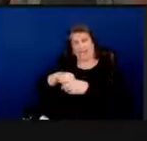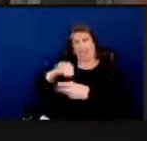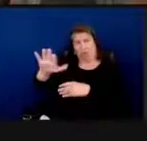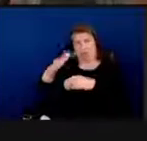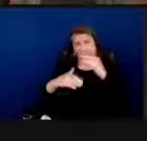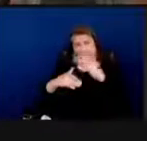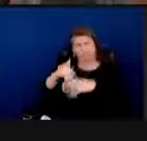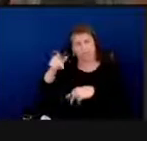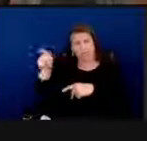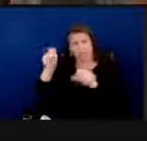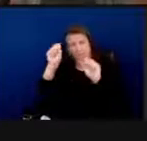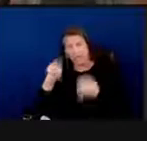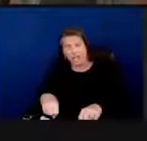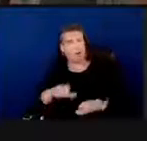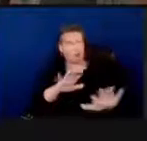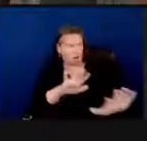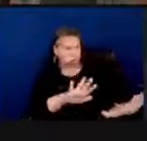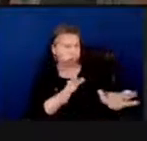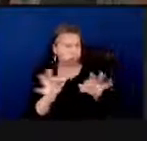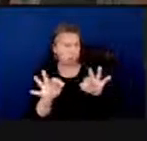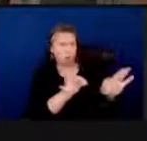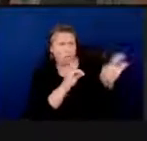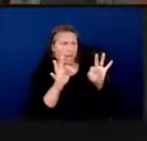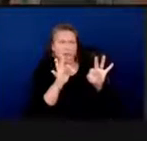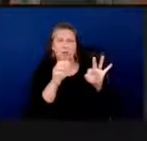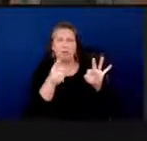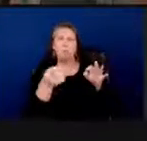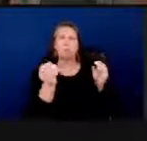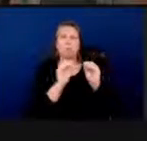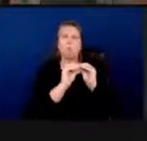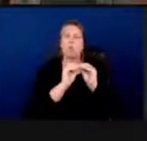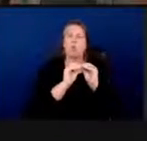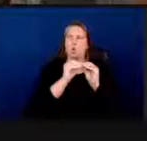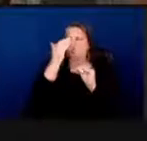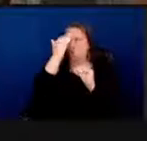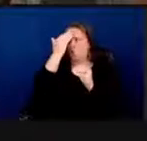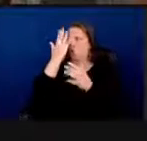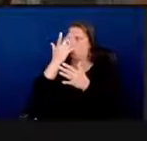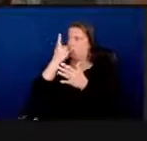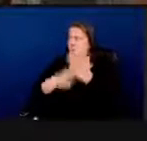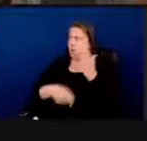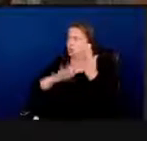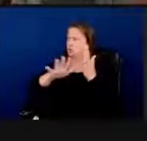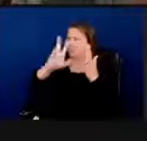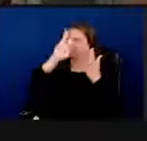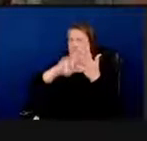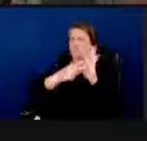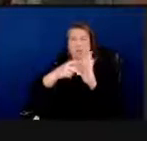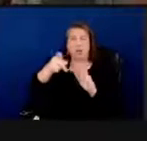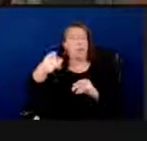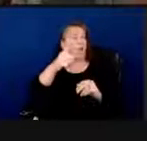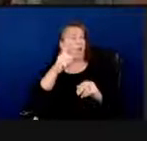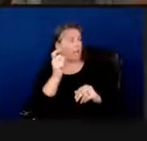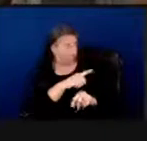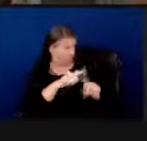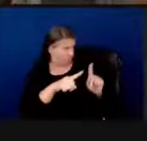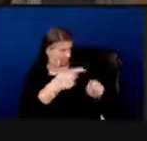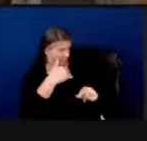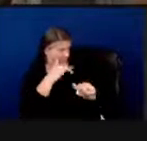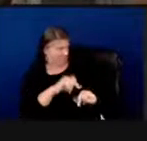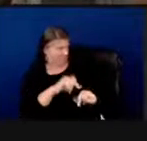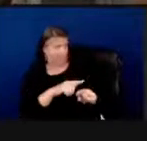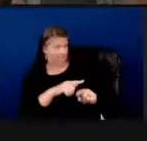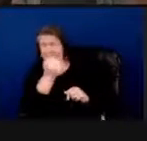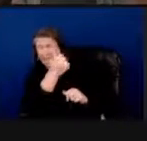يكون لدينا هذا الشخص متواجد في المبنى ويمكنه أن يقوم بالتنسيق هذا الموضوع. هل لدينا هذه الوظيفة في أي